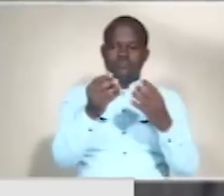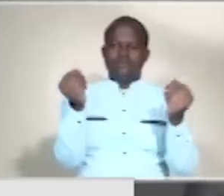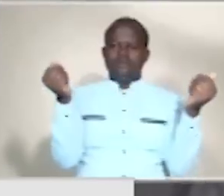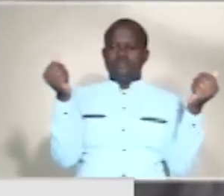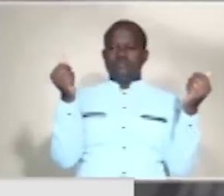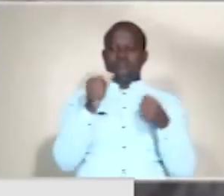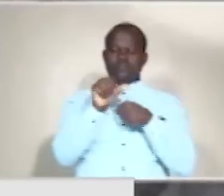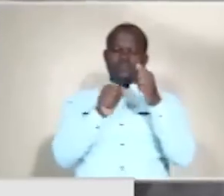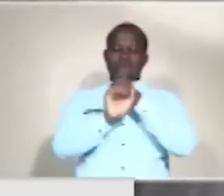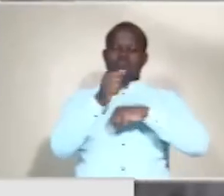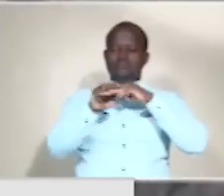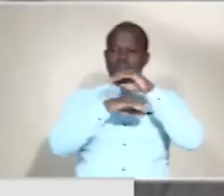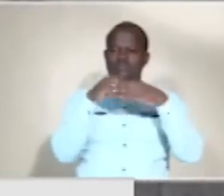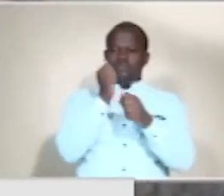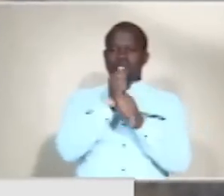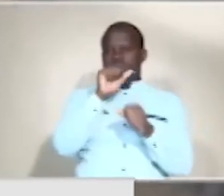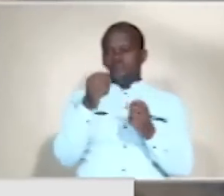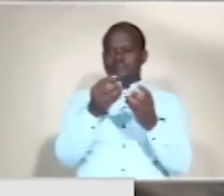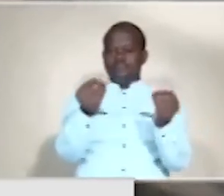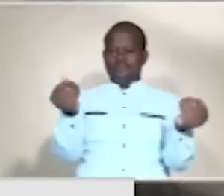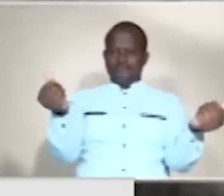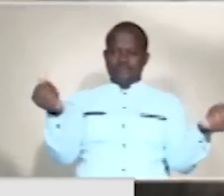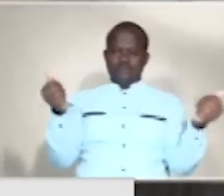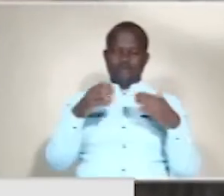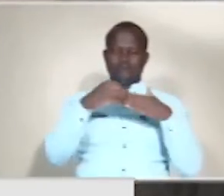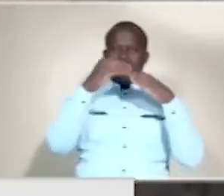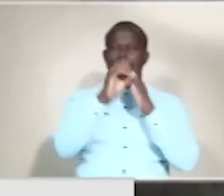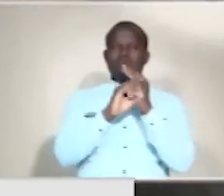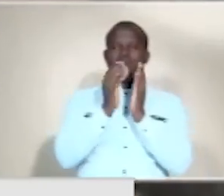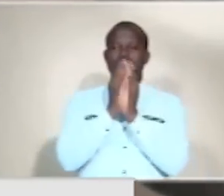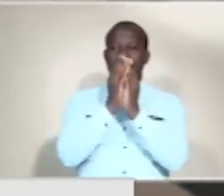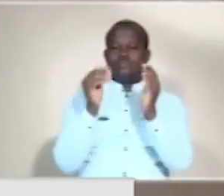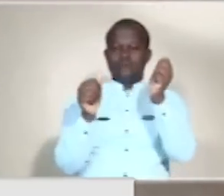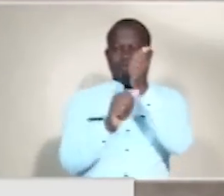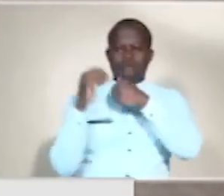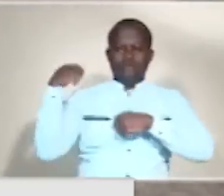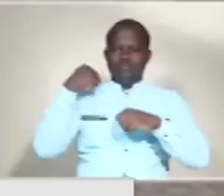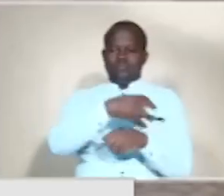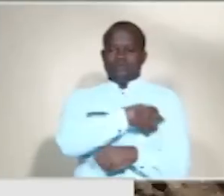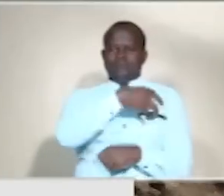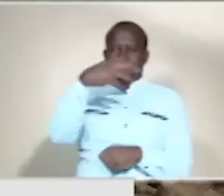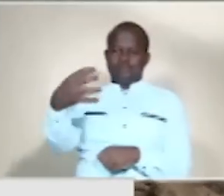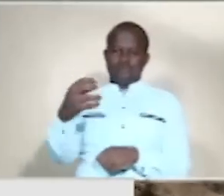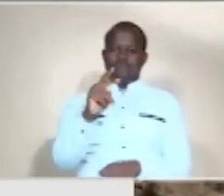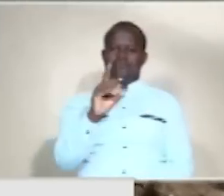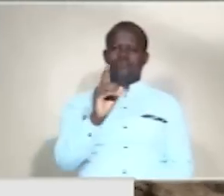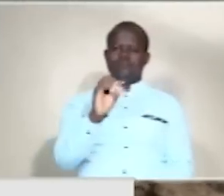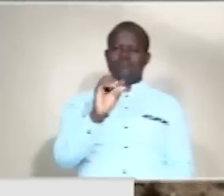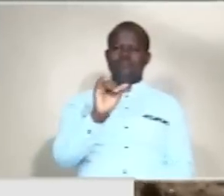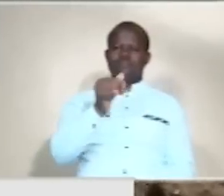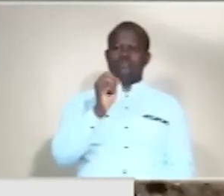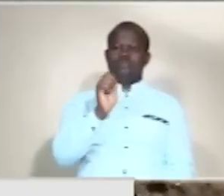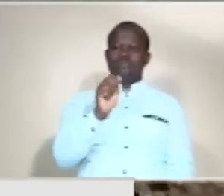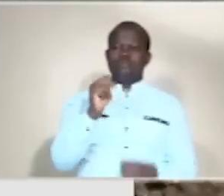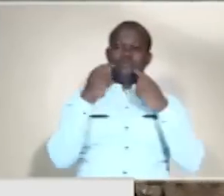ku kijyanye n'ibikorwa remezo bikorwa ibindi bikangirika umuyobozi w'akarere ka Rusizi wungirije ushinzwe ubukungu ndagije Imana Munyemanzi